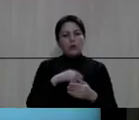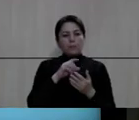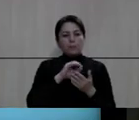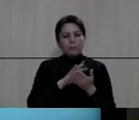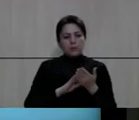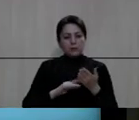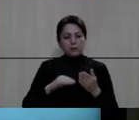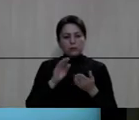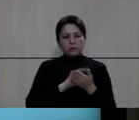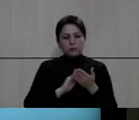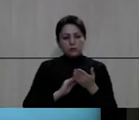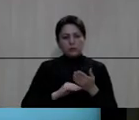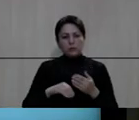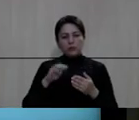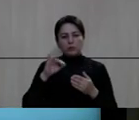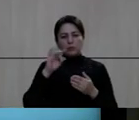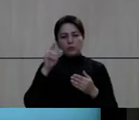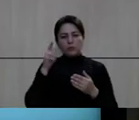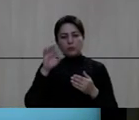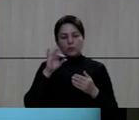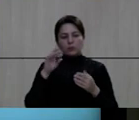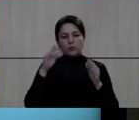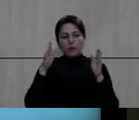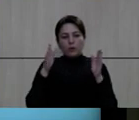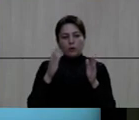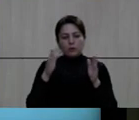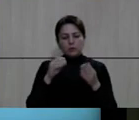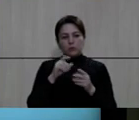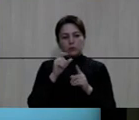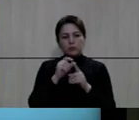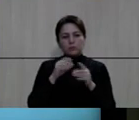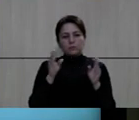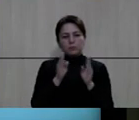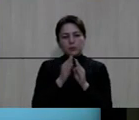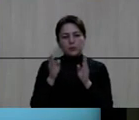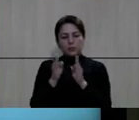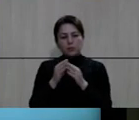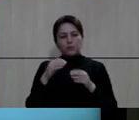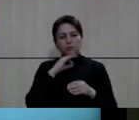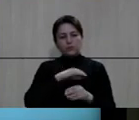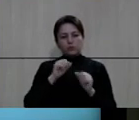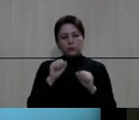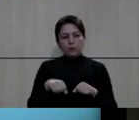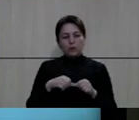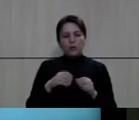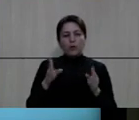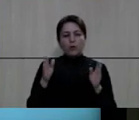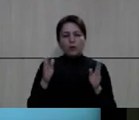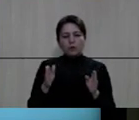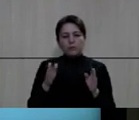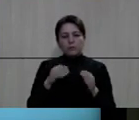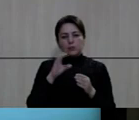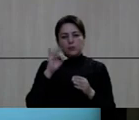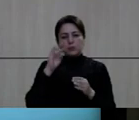Matnni tuzishda turg'unlashgan, qoliplashgan so'z birikmalaridan foydalanish mumkin. Qoliplashgan